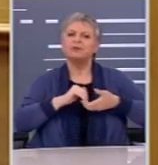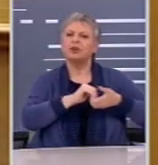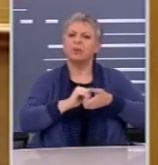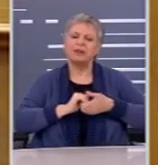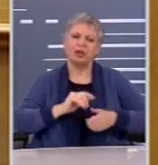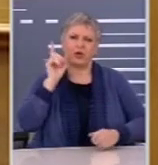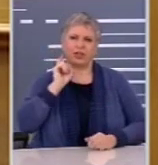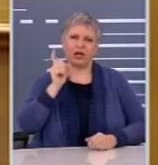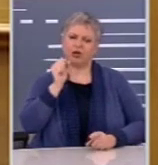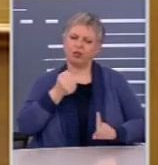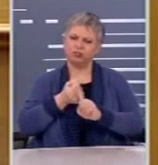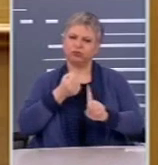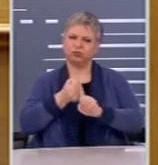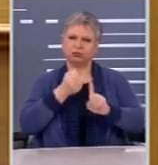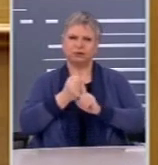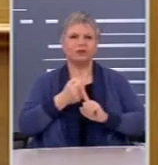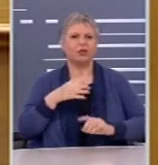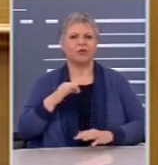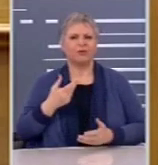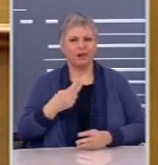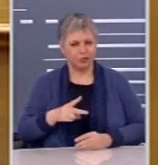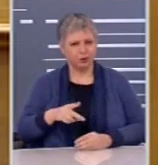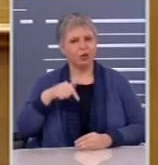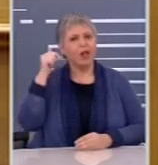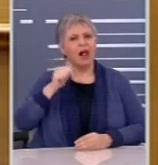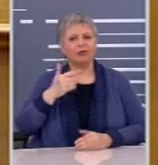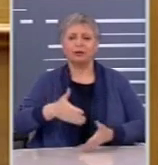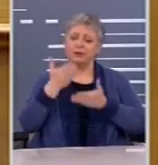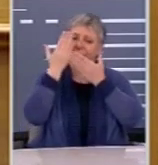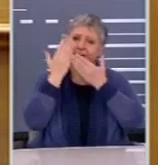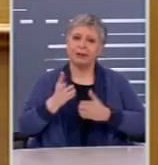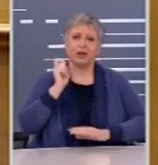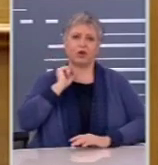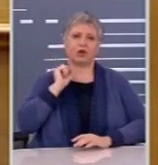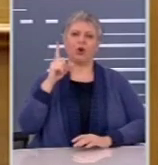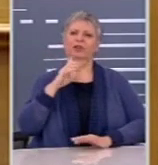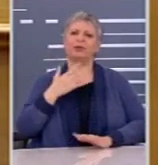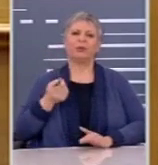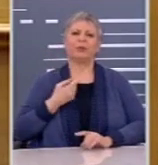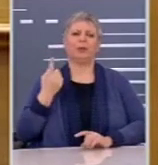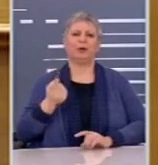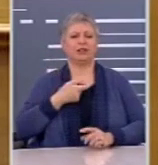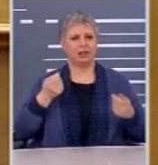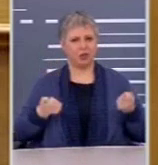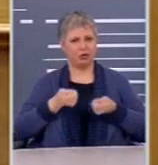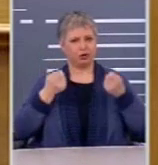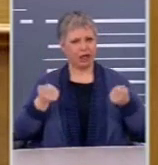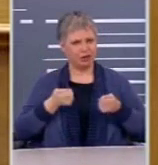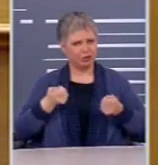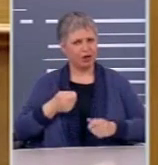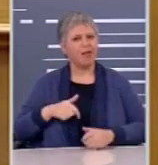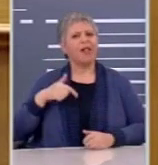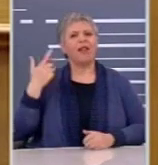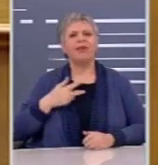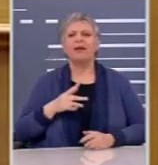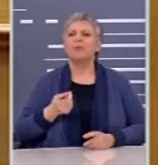Μαρτίου, η μέρα της γυναίκας, δεν είναι άλλη μία επέτειος, δεν είναι άλλη μία τυπική γιορτή από αυτές που η συντεταγμένη